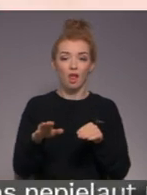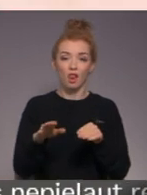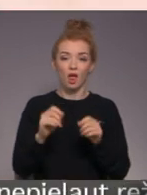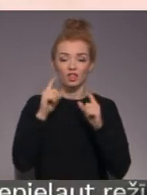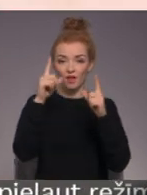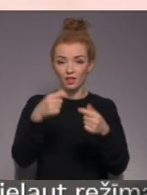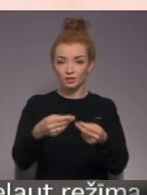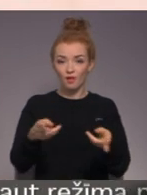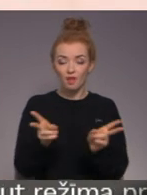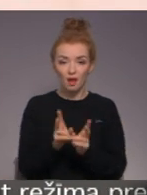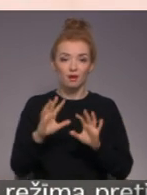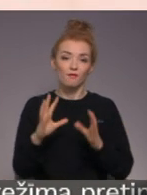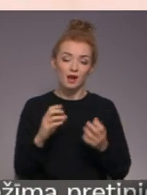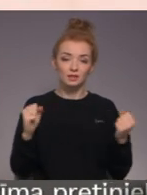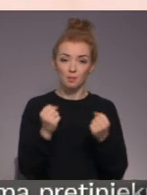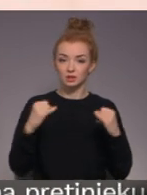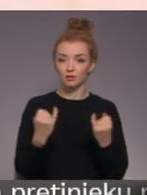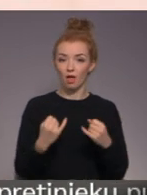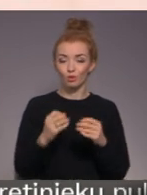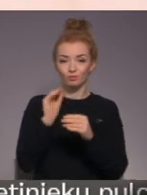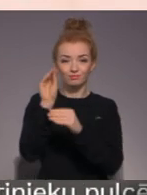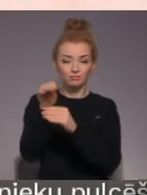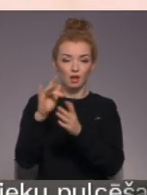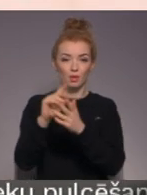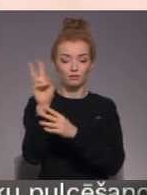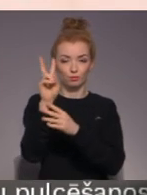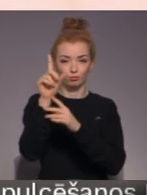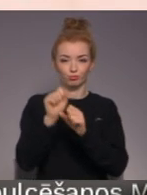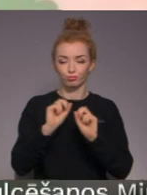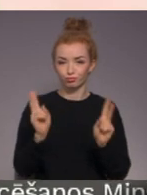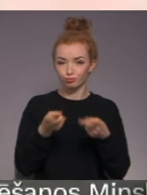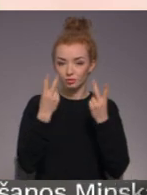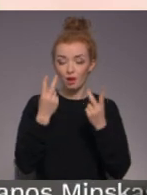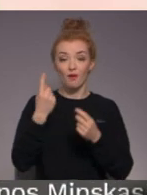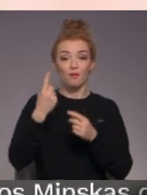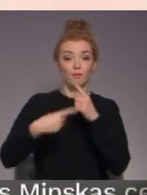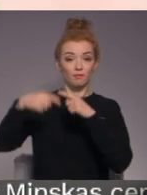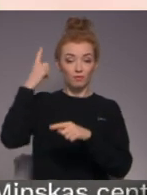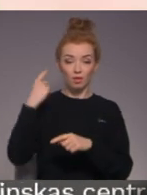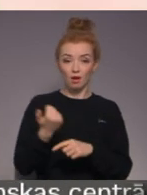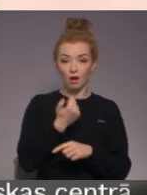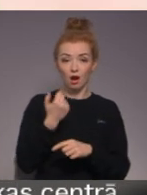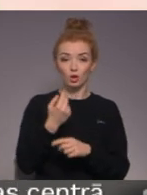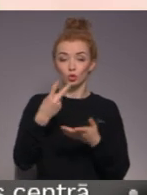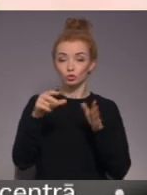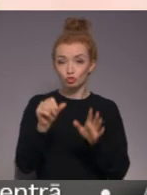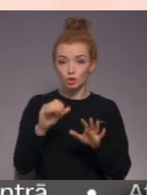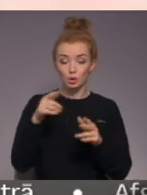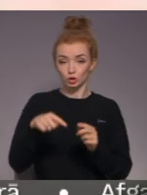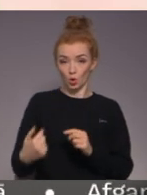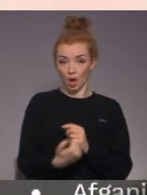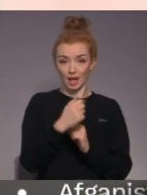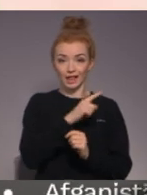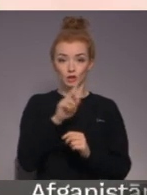vainagā vai Ziemassvētku eglītē ievietotas degošas sveces dēļ. Vēl gadu iepriekš 26, bet šogad līdz